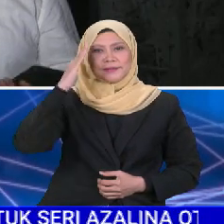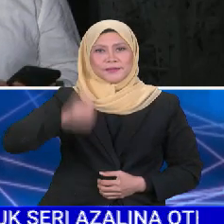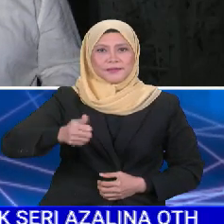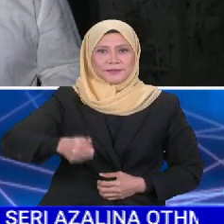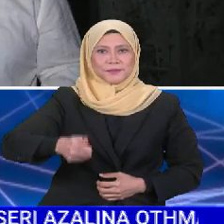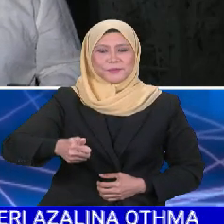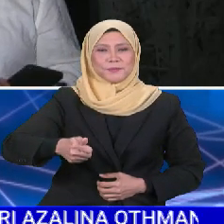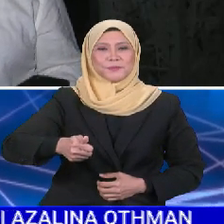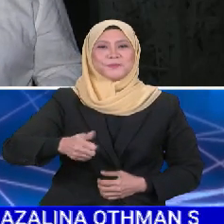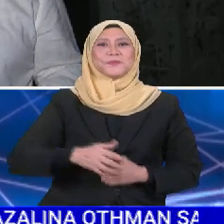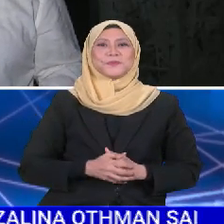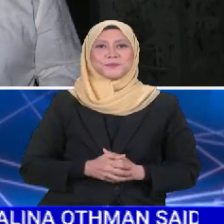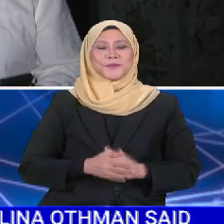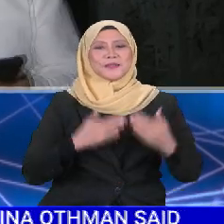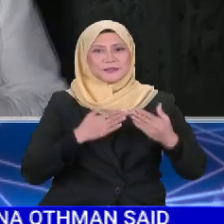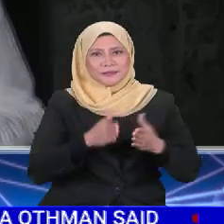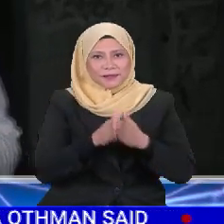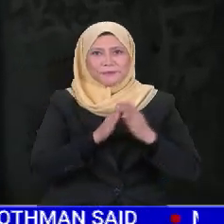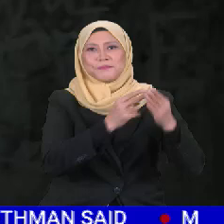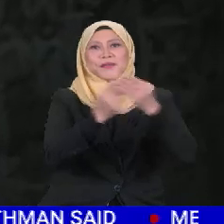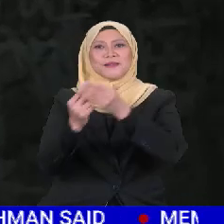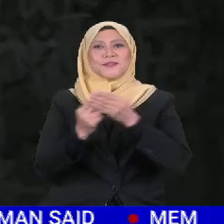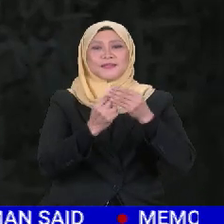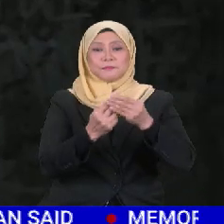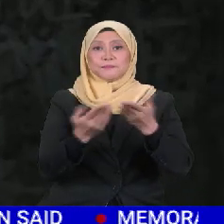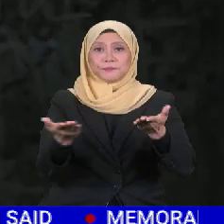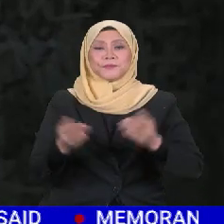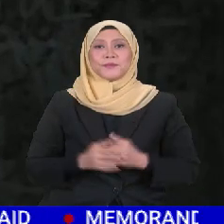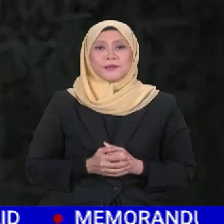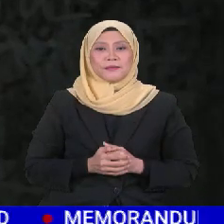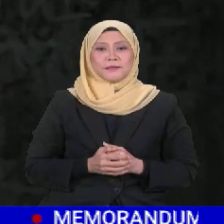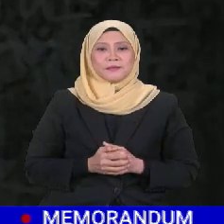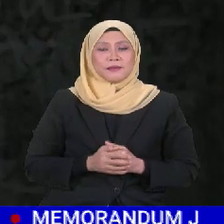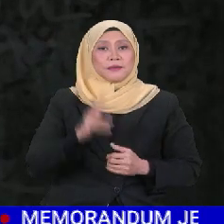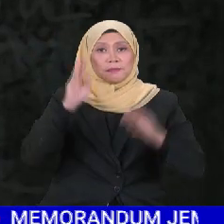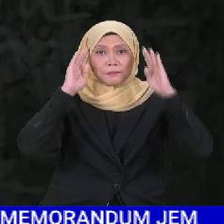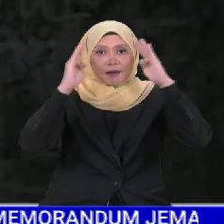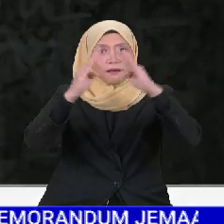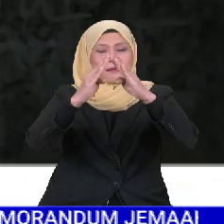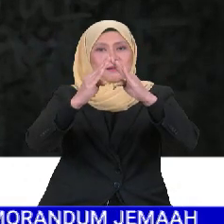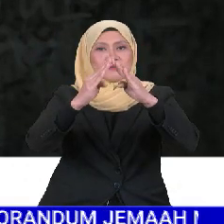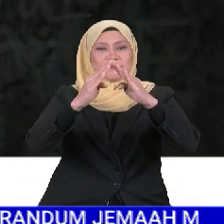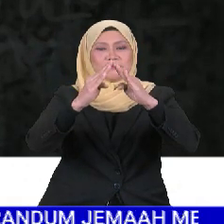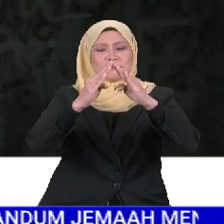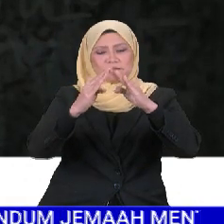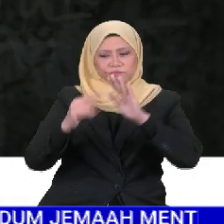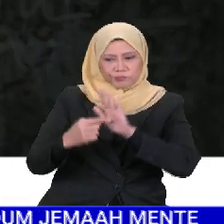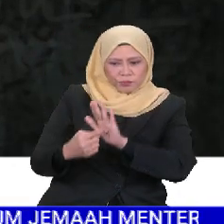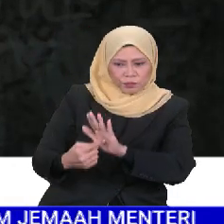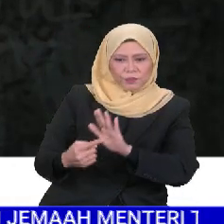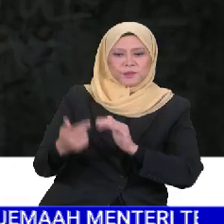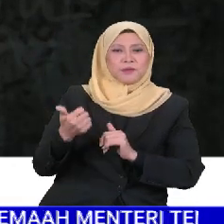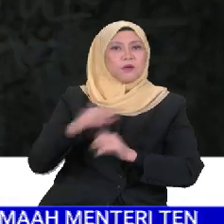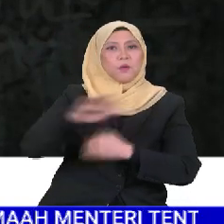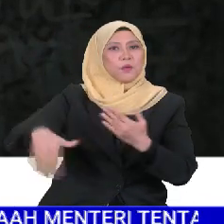Assalamualaikum, salam sejahtera dan salam perpaduan. Perkembangan banjir di Pahang pada ketika ini mula menunjukkan tanda positif